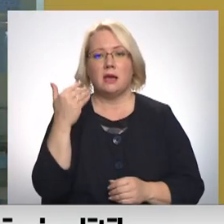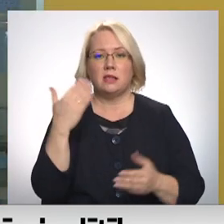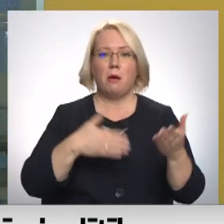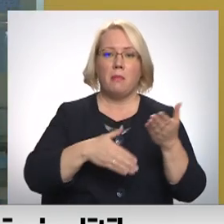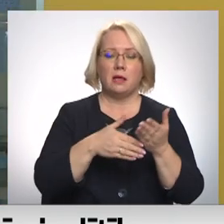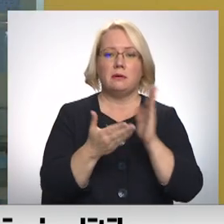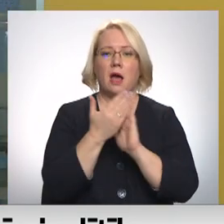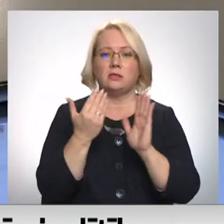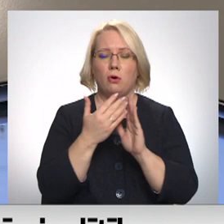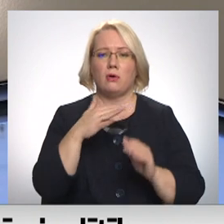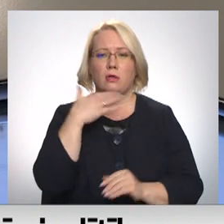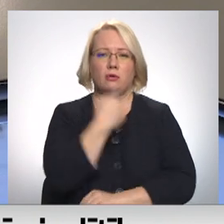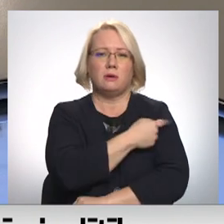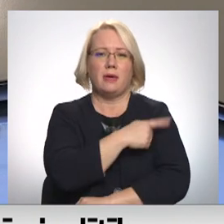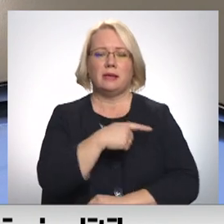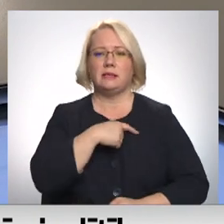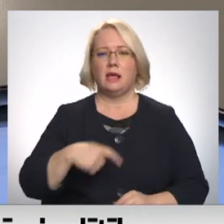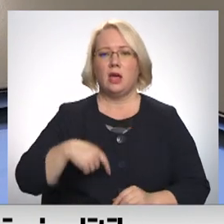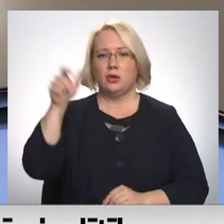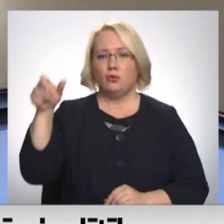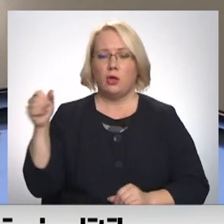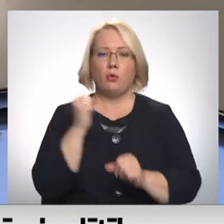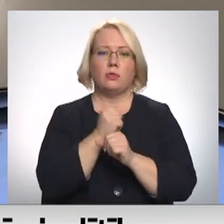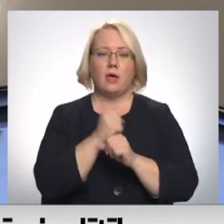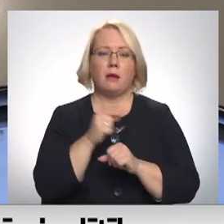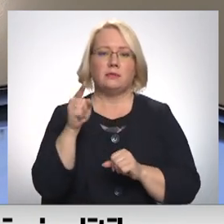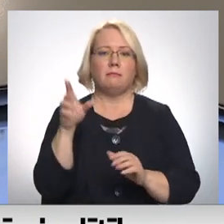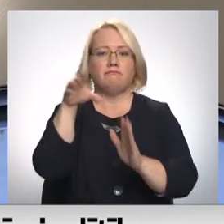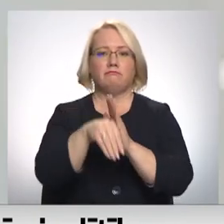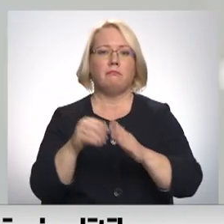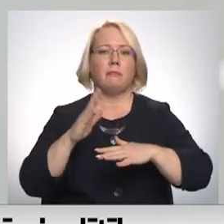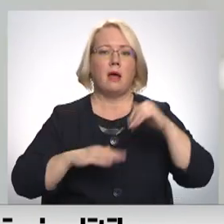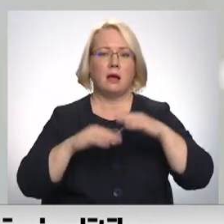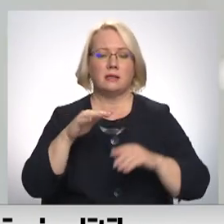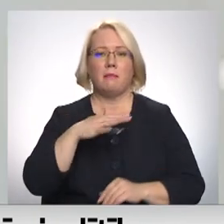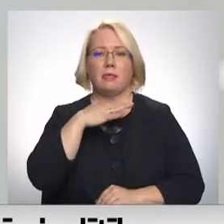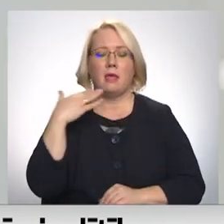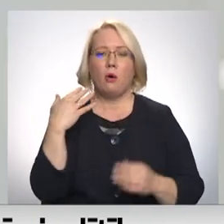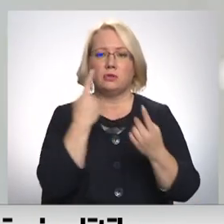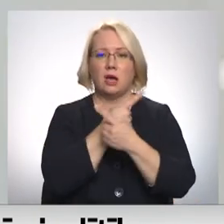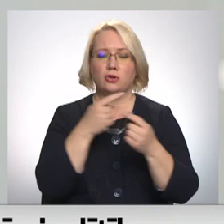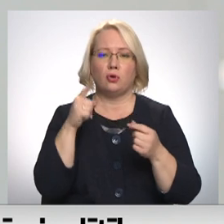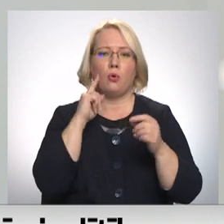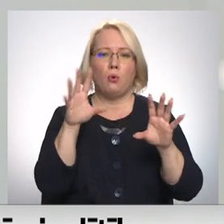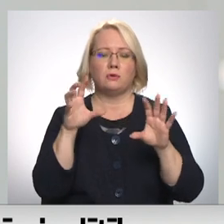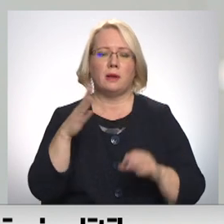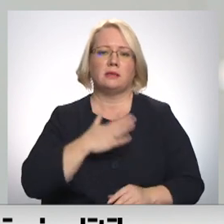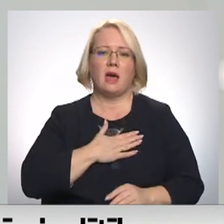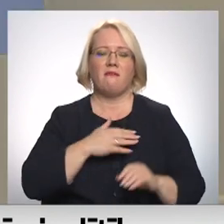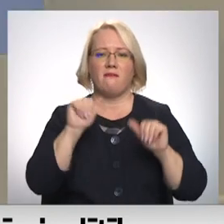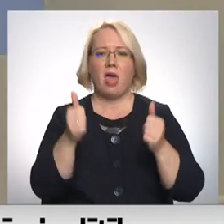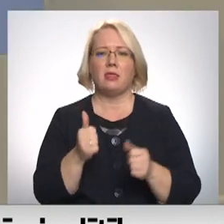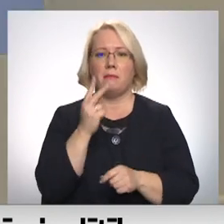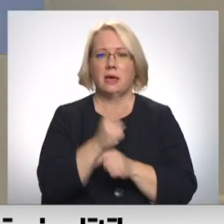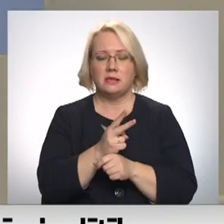palīdzēt atsaukušies vairāk medicīnas studenti, kuriem darbs šeit tiek ieskaitīts kā prakse, bet daudz arī atzinuši, ka to uztver kā savu veida misiju.